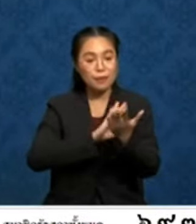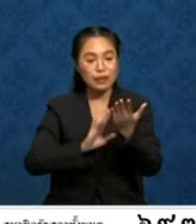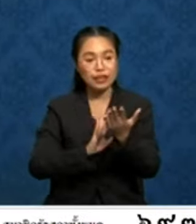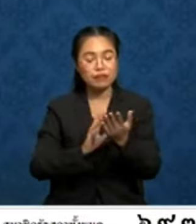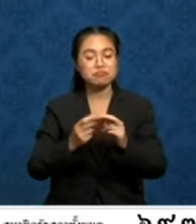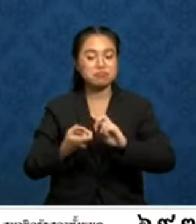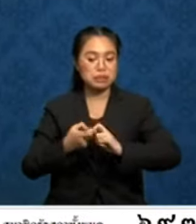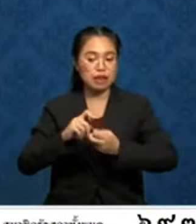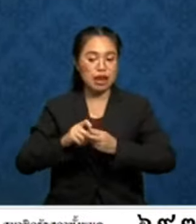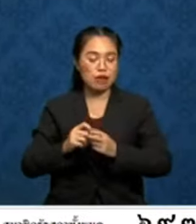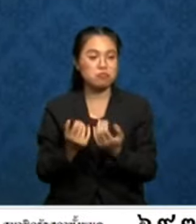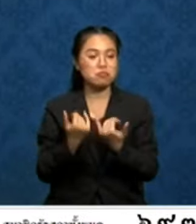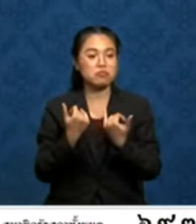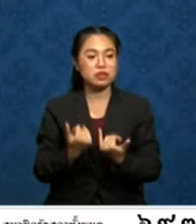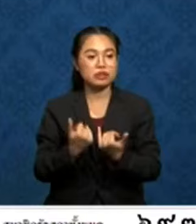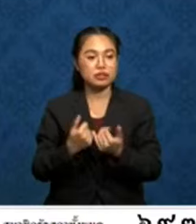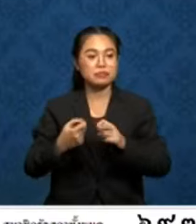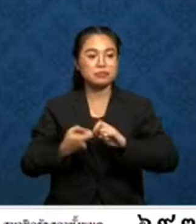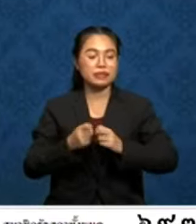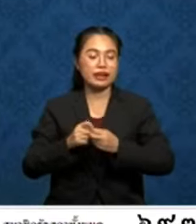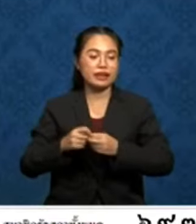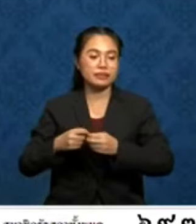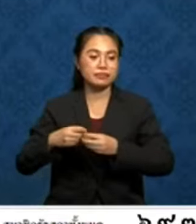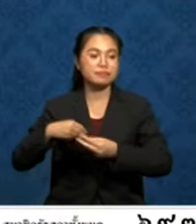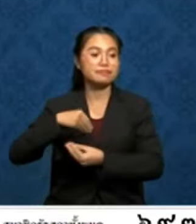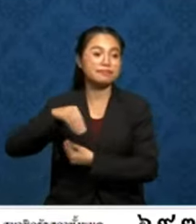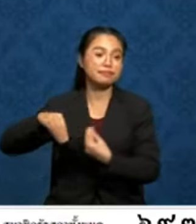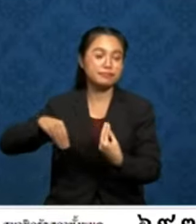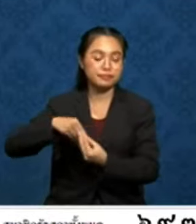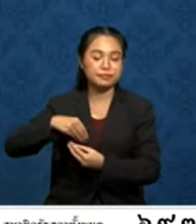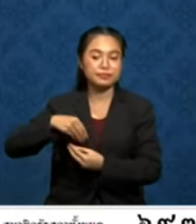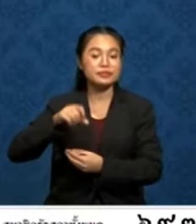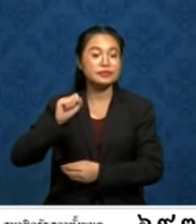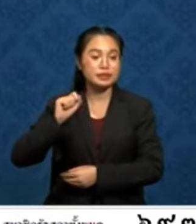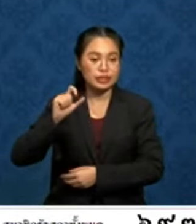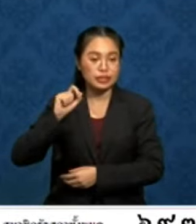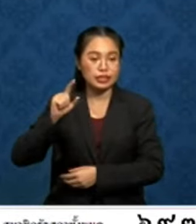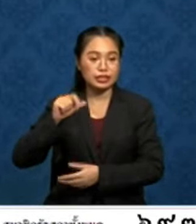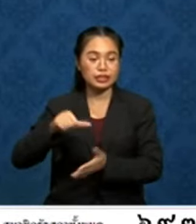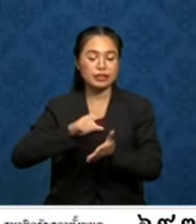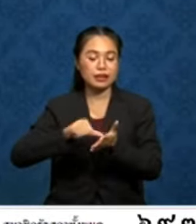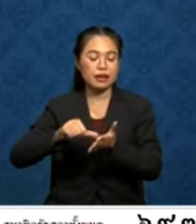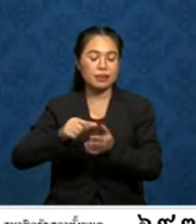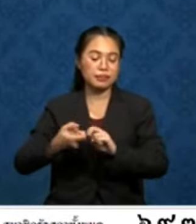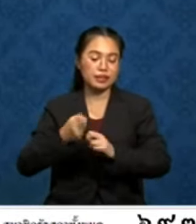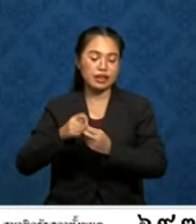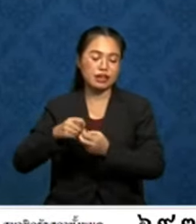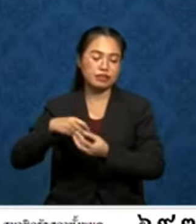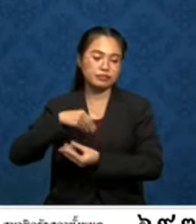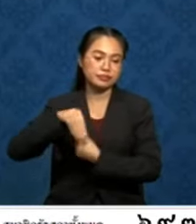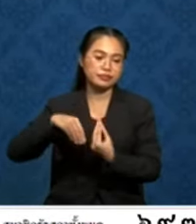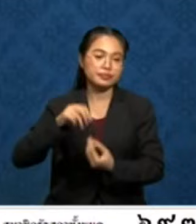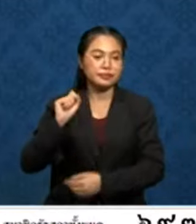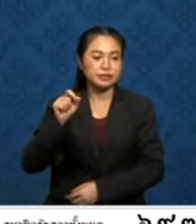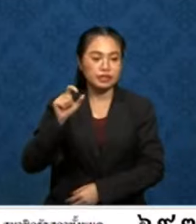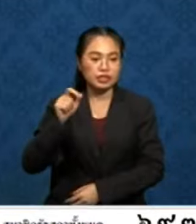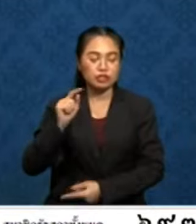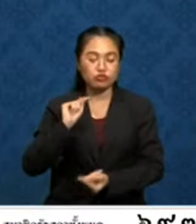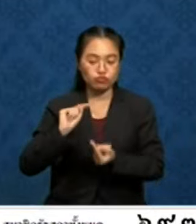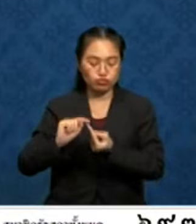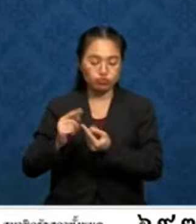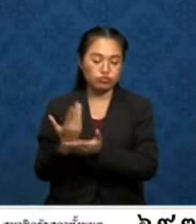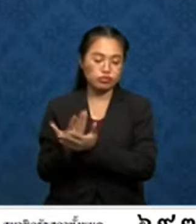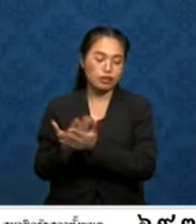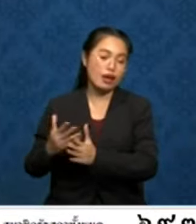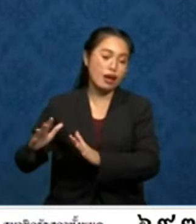วิกฤตอยู่ก็คือปัญหาเศรษฐกิจท่านนายกรัฐมนตรีได้บอกถึงการแก้ปัญหาวิกฤตเศรษฐกิจได้บอกถึงการนำรายได้